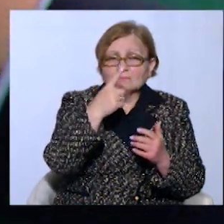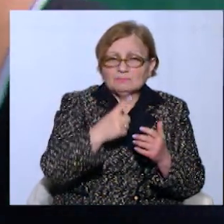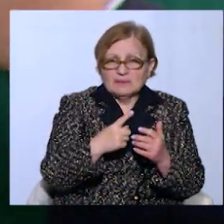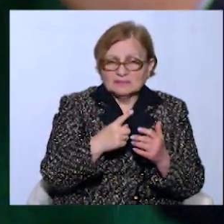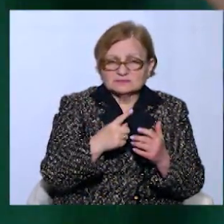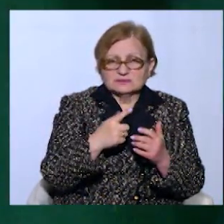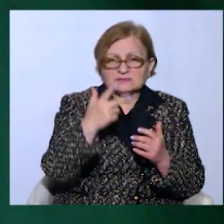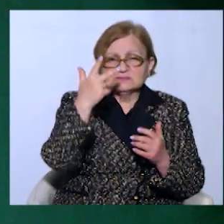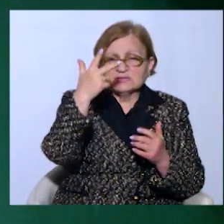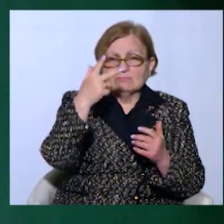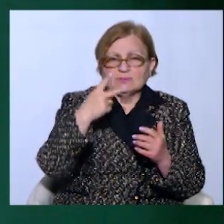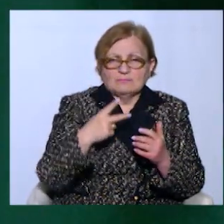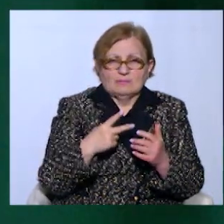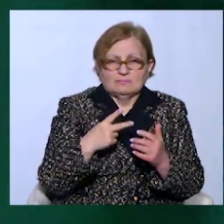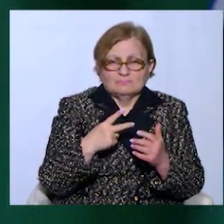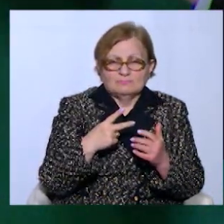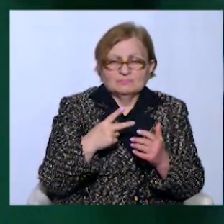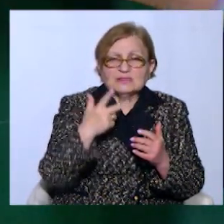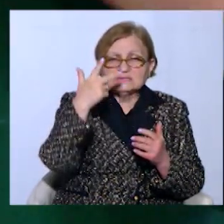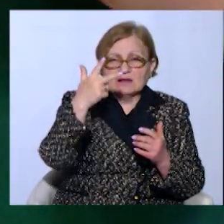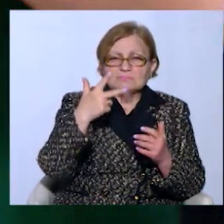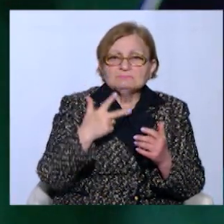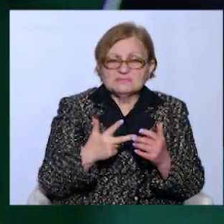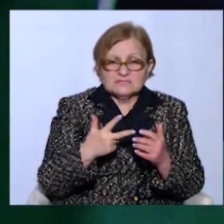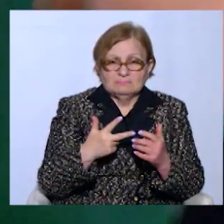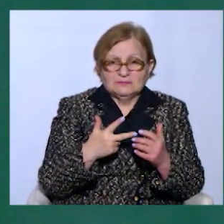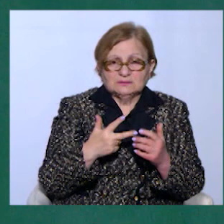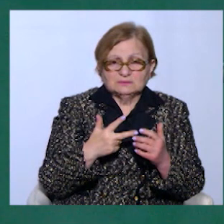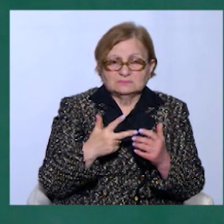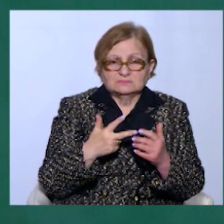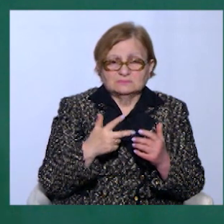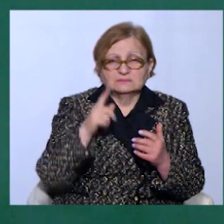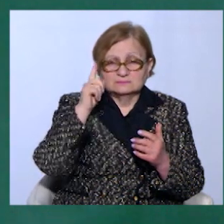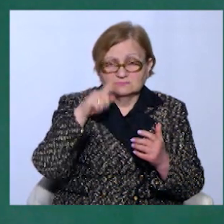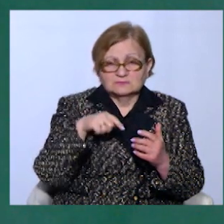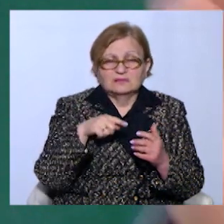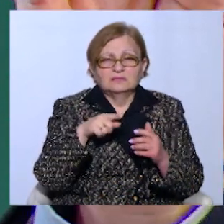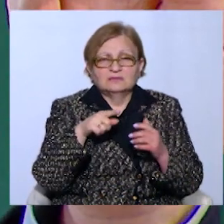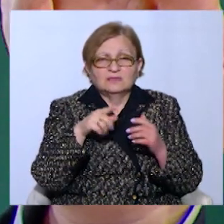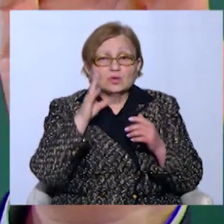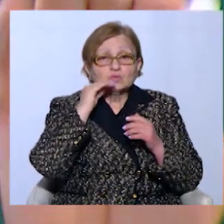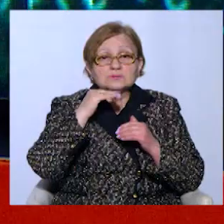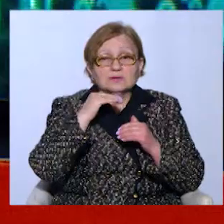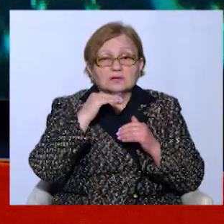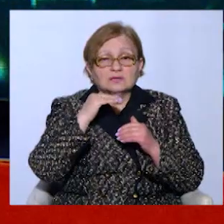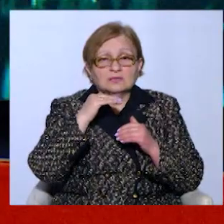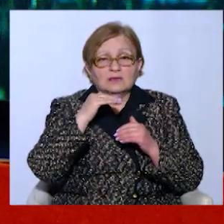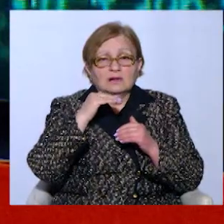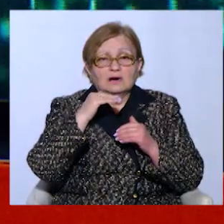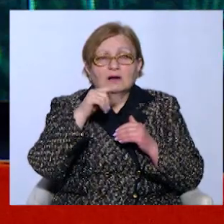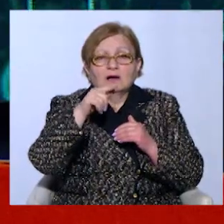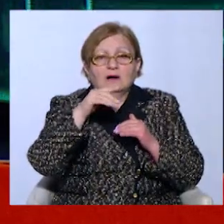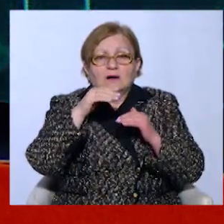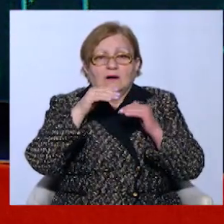3/2 და 3/3. მე ვიცი წილადი არის წესიერი, როცა მრიცხველი მეტია,